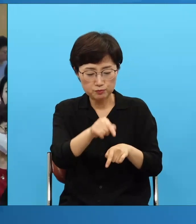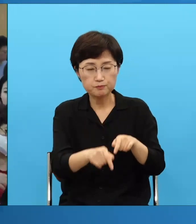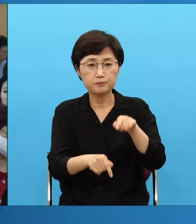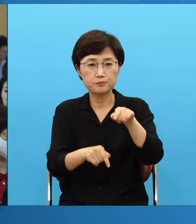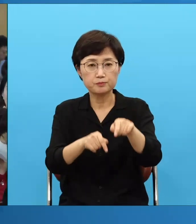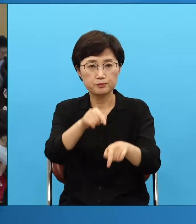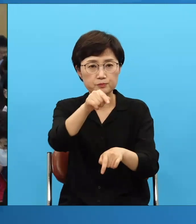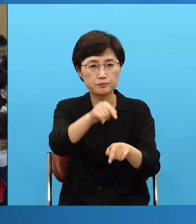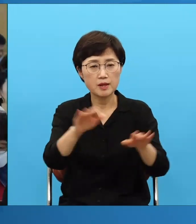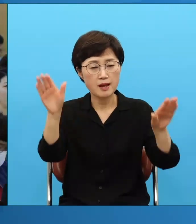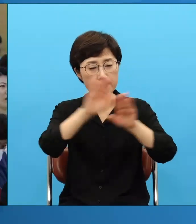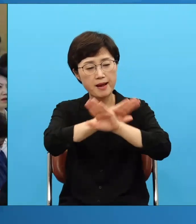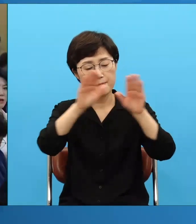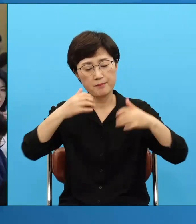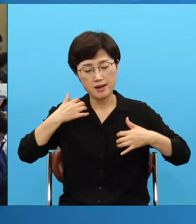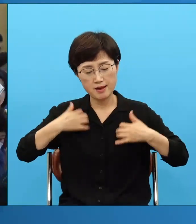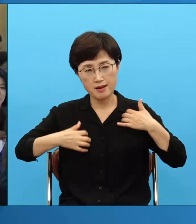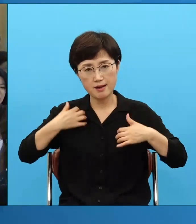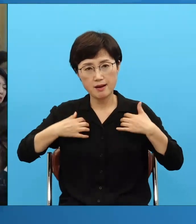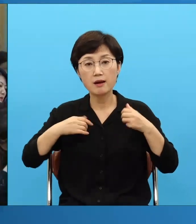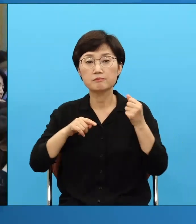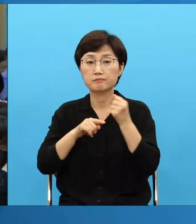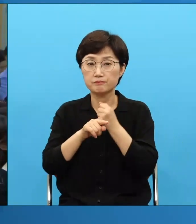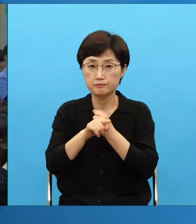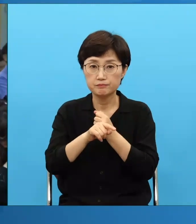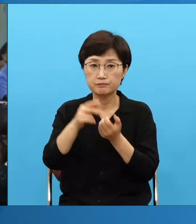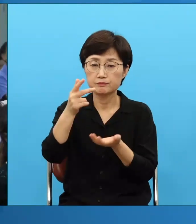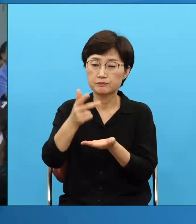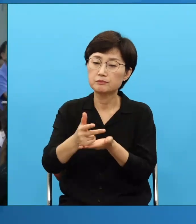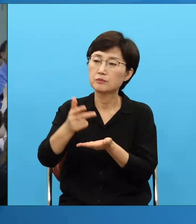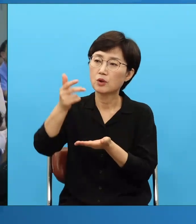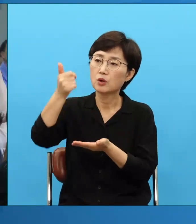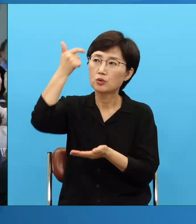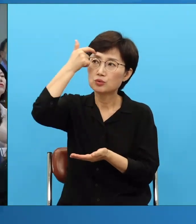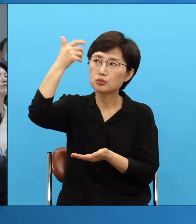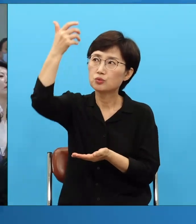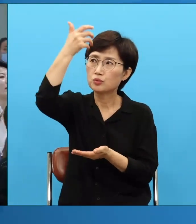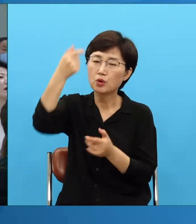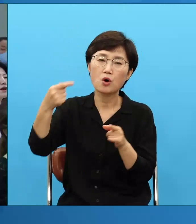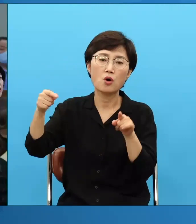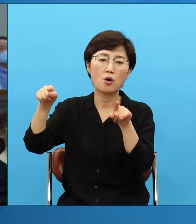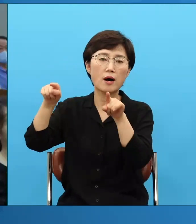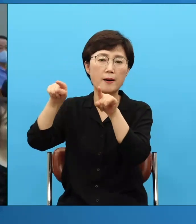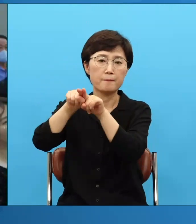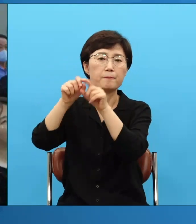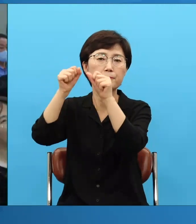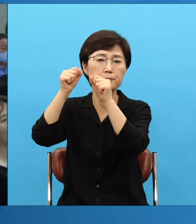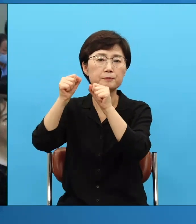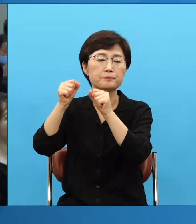좁은 길을 걸으며 만나 기뻐하며 주의 영이